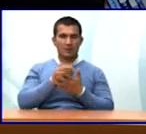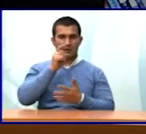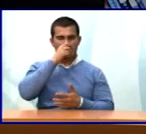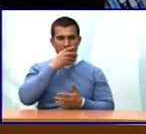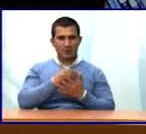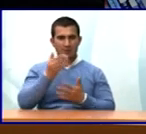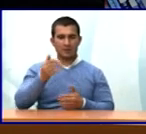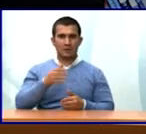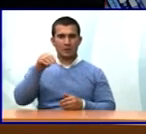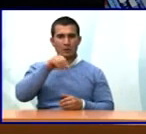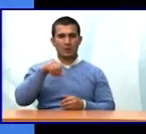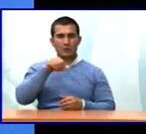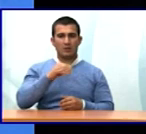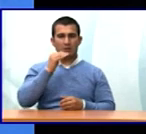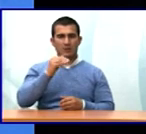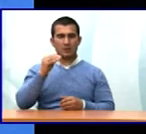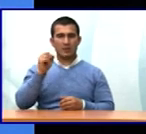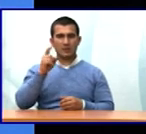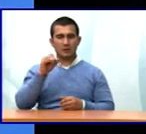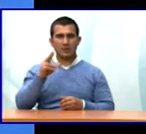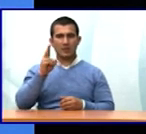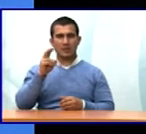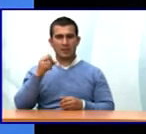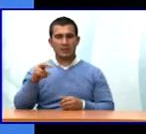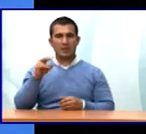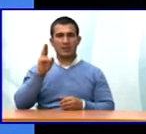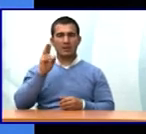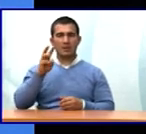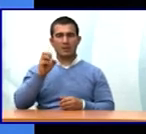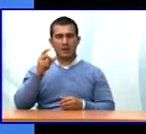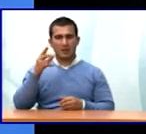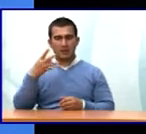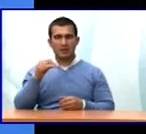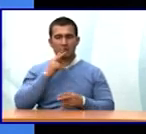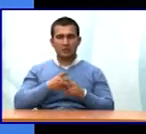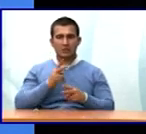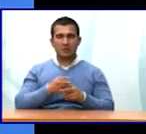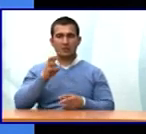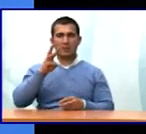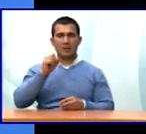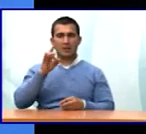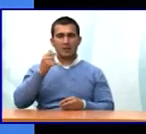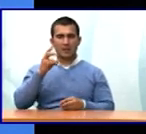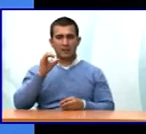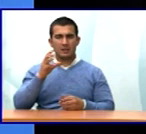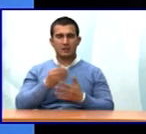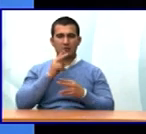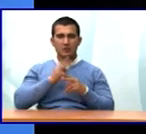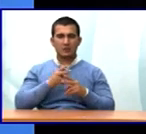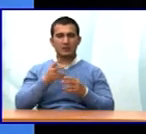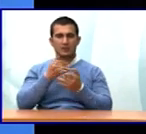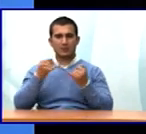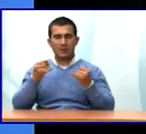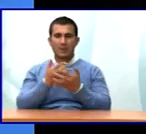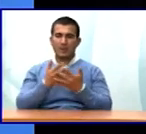tashkil topgan, tuzlar fosfor, azot, kali, kalsiy, magniy, temir, manganiz, mis, ruxdan